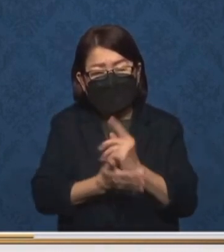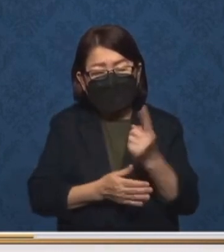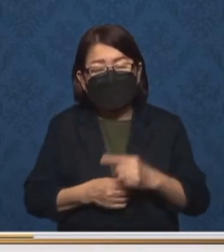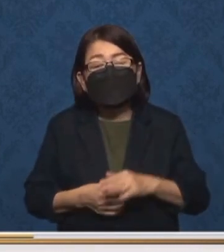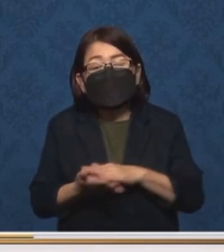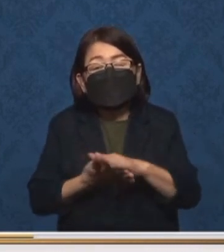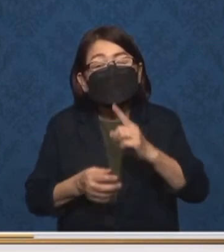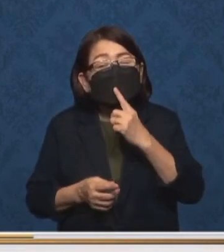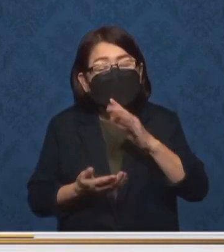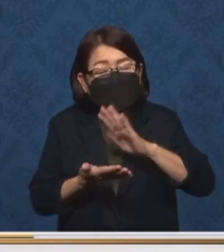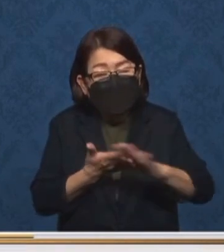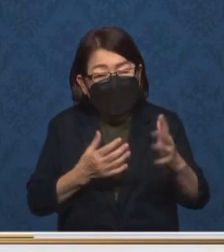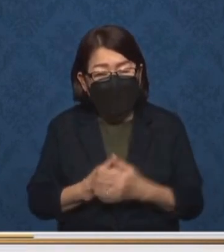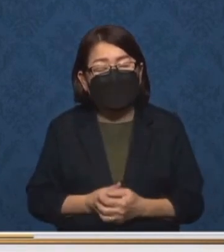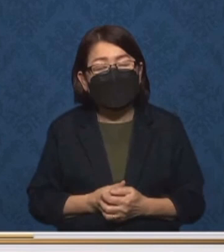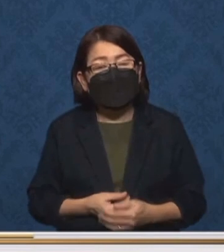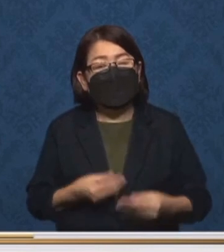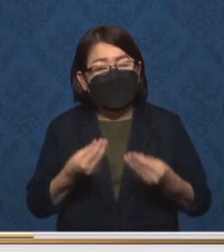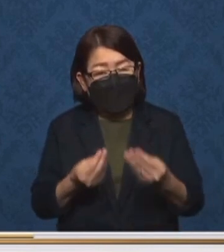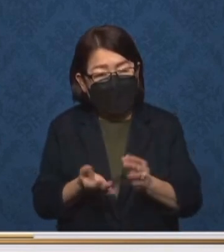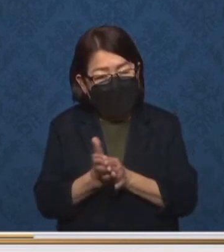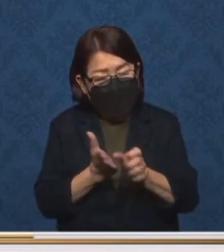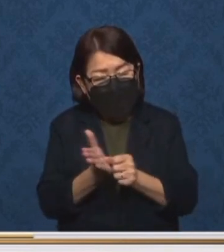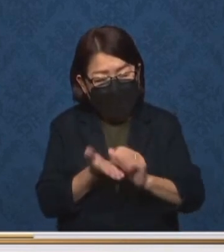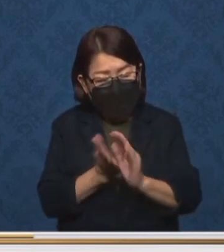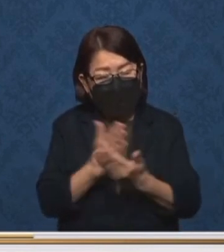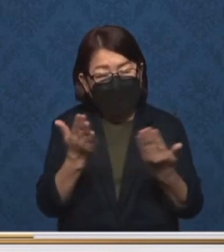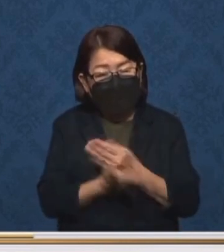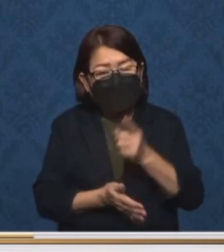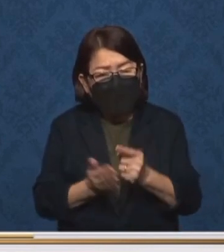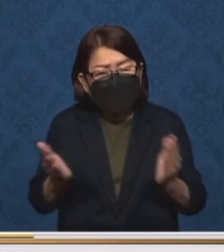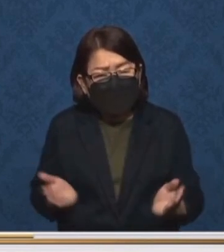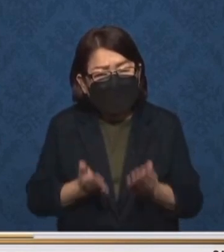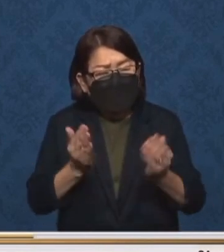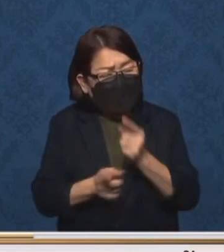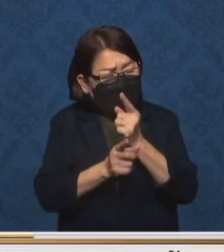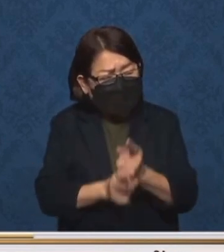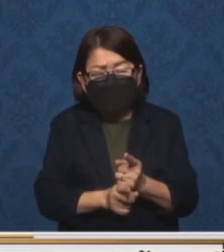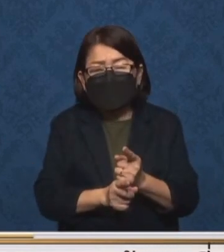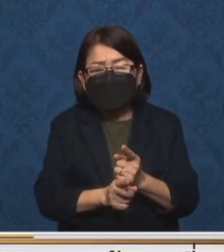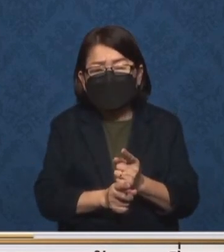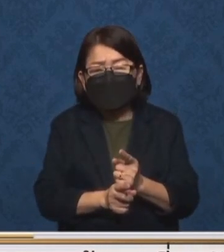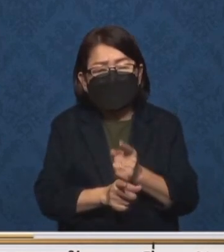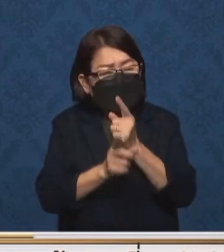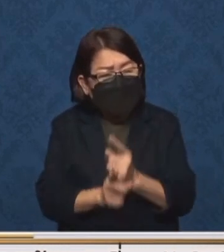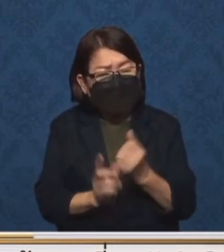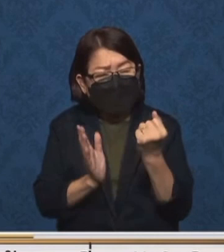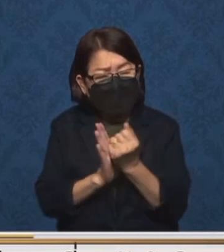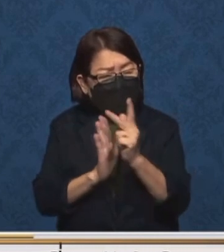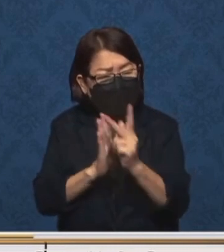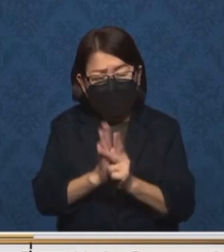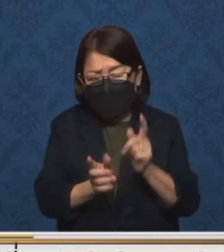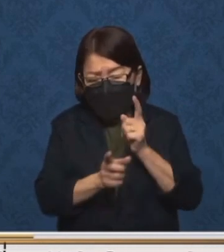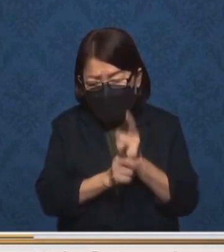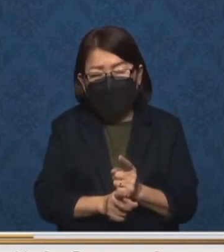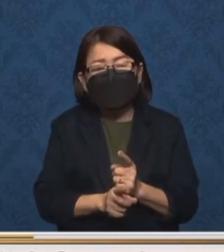นะฮะแต่หากภัดนและส่งเสีมใกค้าบริการหอต่างๆเข้าสู่ระบบอย่างมศกษีมระบบถูกต้องถก